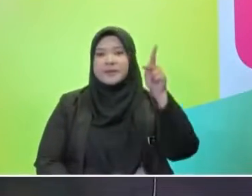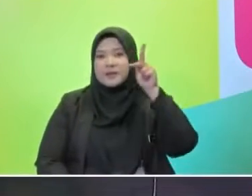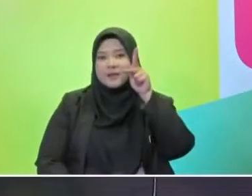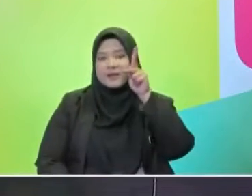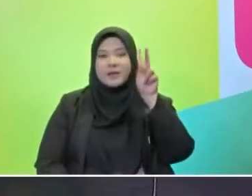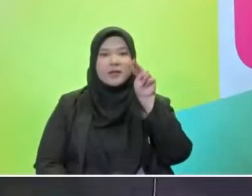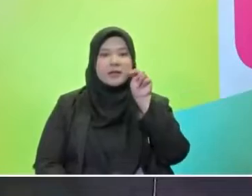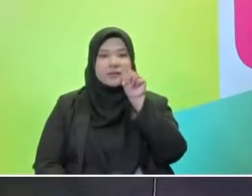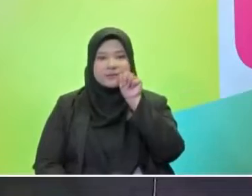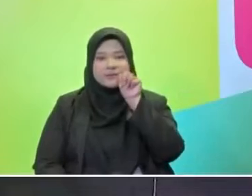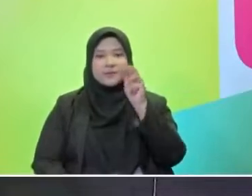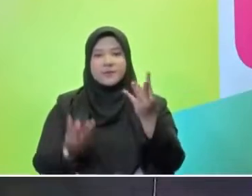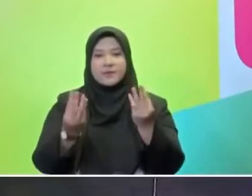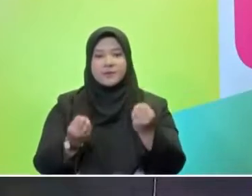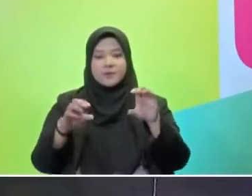tu Nisa? Ini